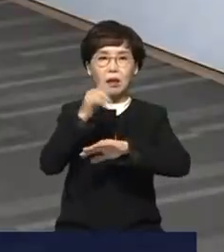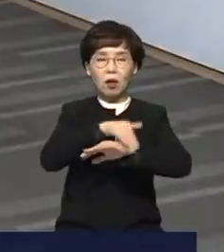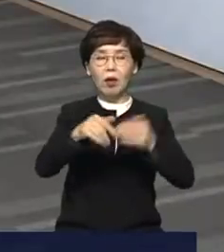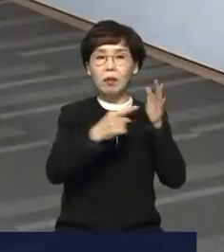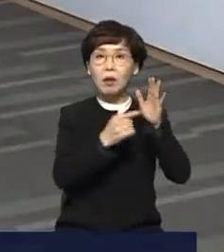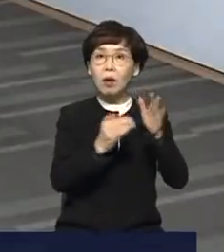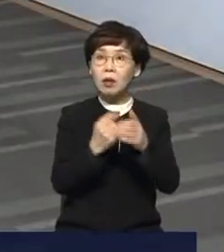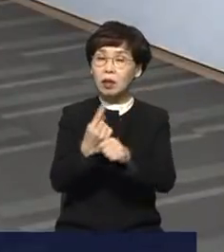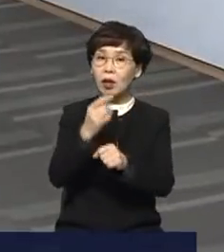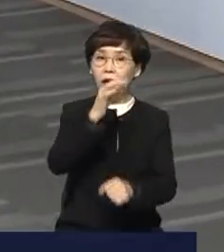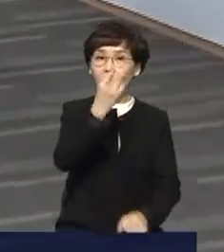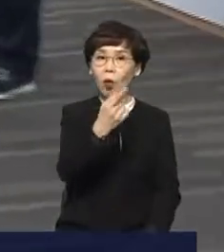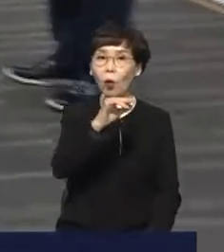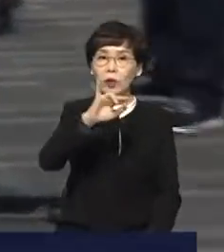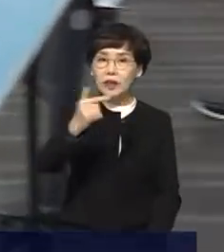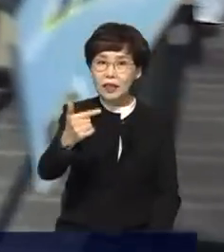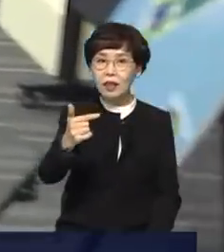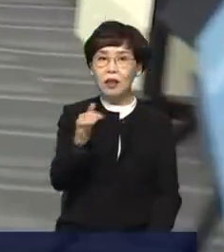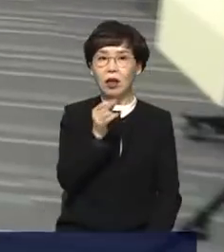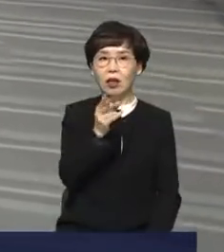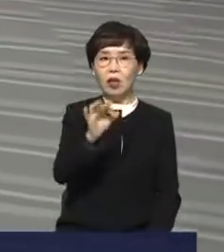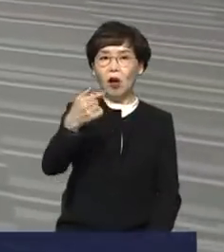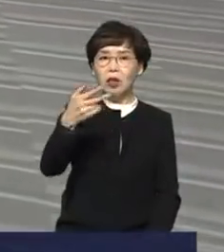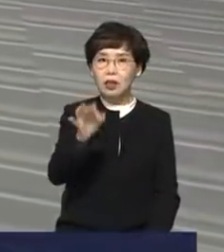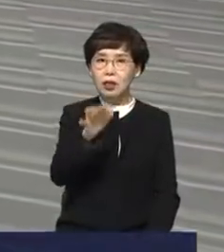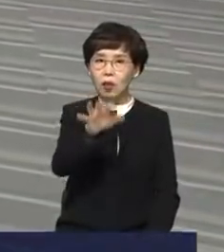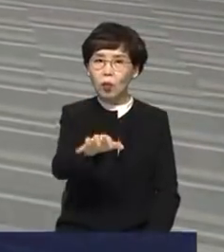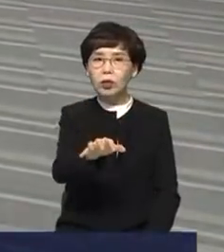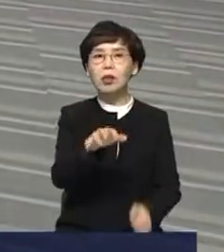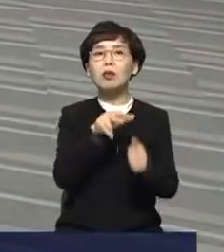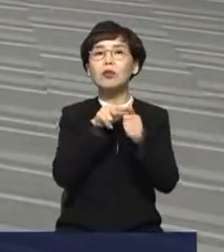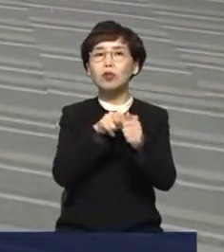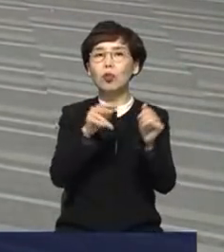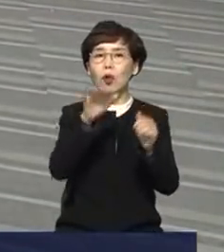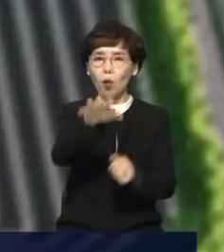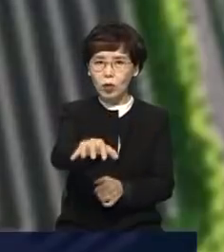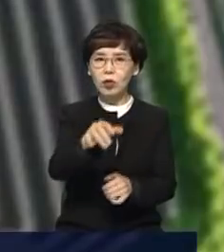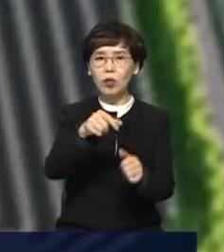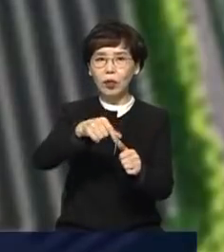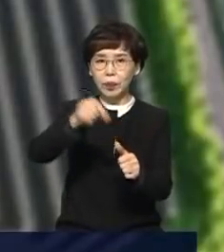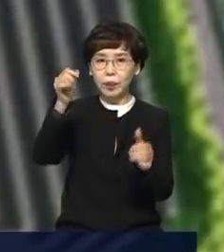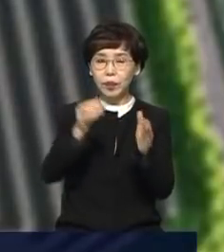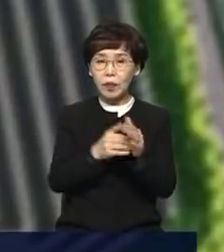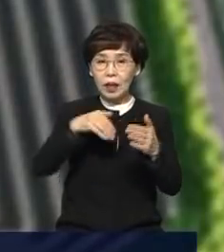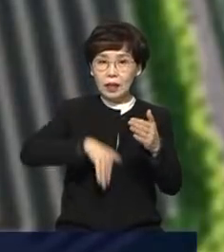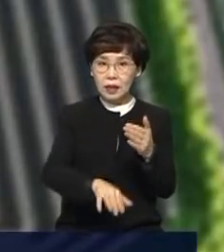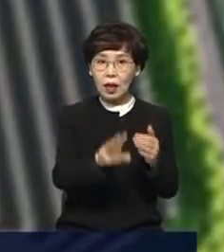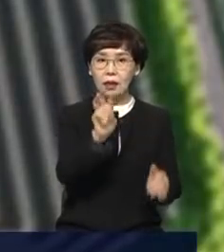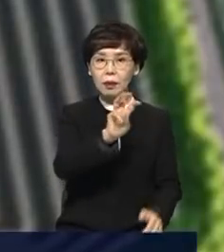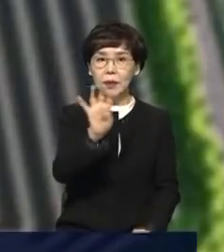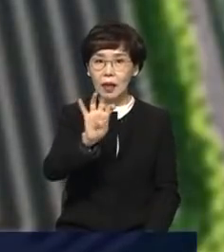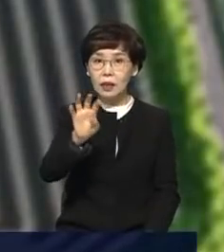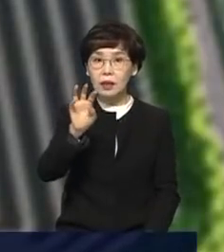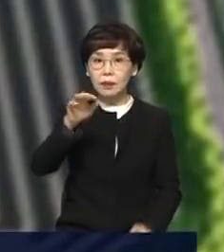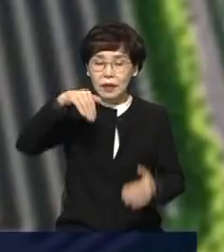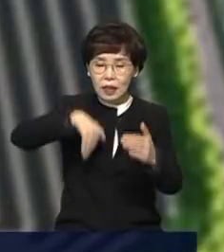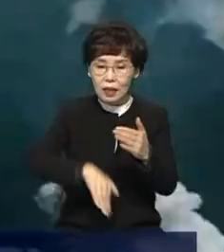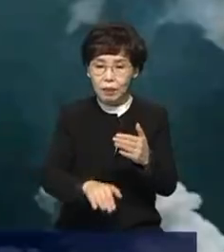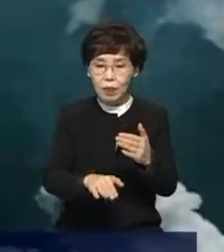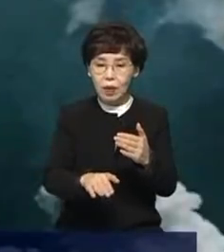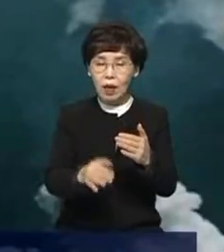지난해 옹진군 영흥면을 후보 지역으로 선정했습니다. 지하 3, 40m 깊이에 소각재를